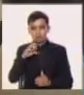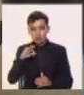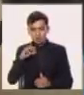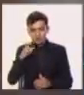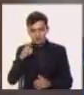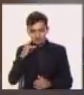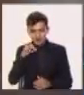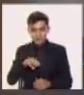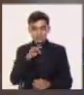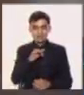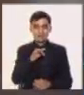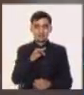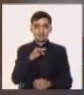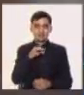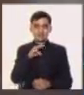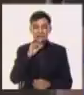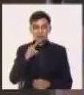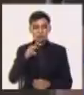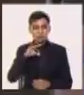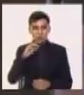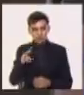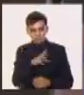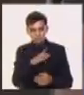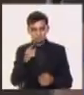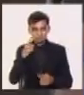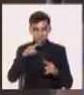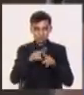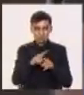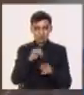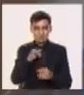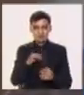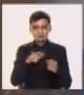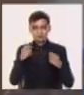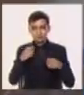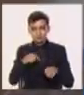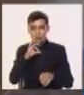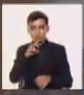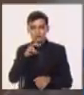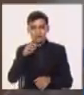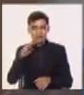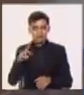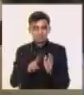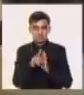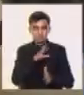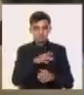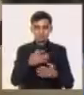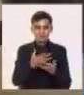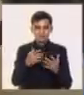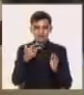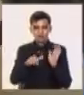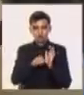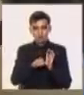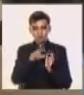странно, карантин. Из-за закрытия магазина в период пандемии торговля перешла в режим онлайн. Таким образом, 36-летний магнат вошел в